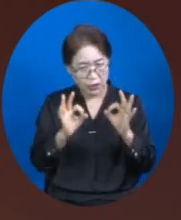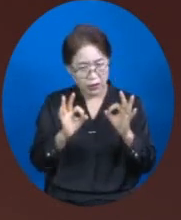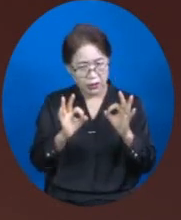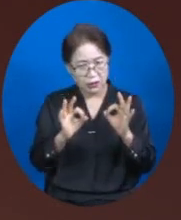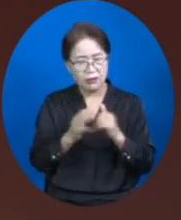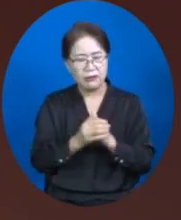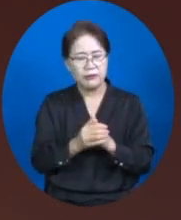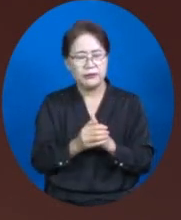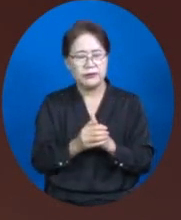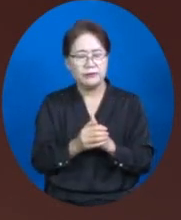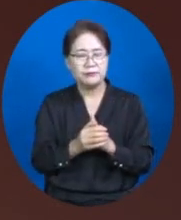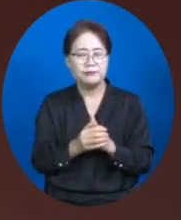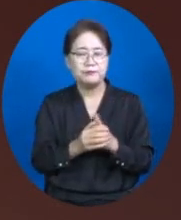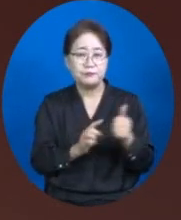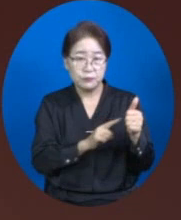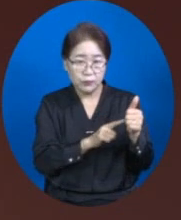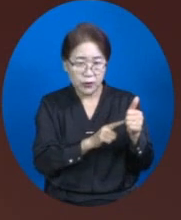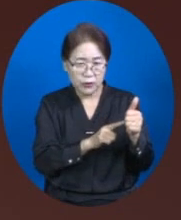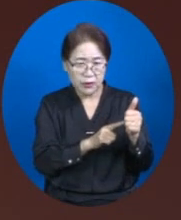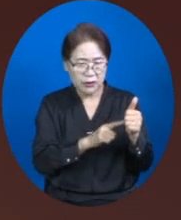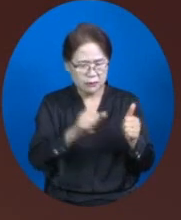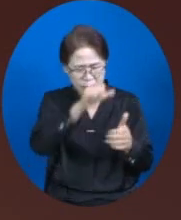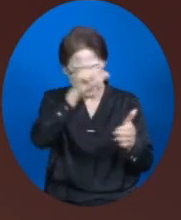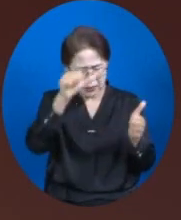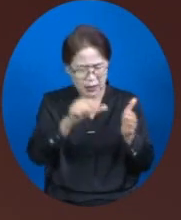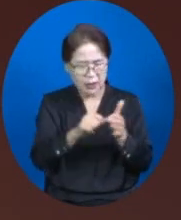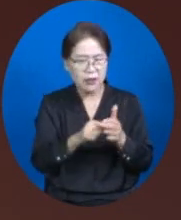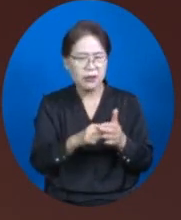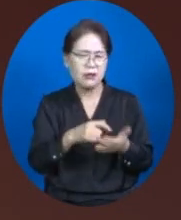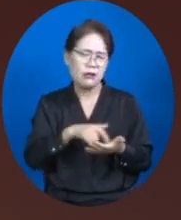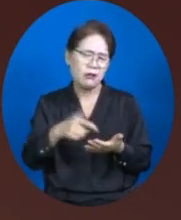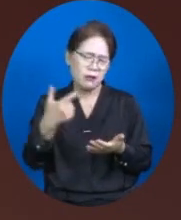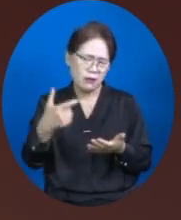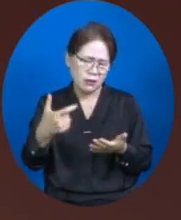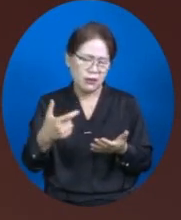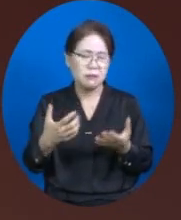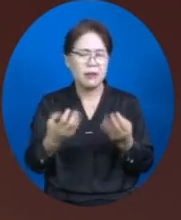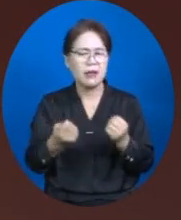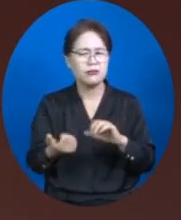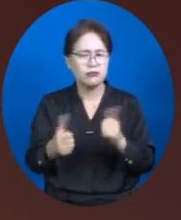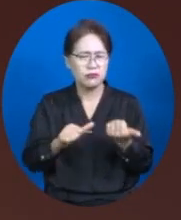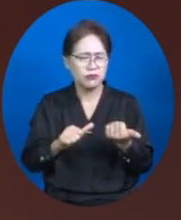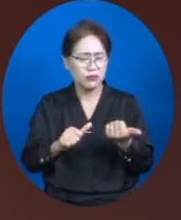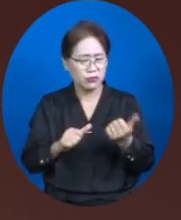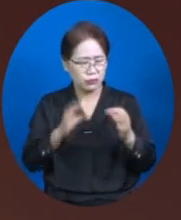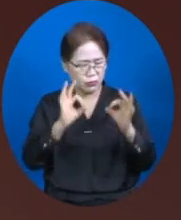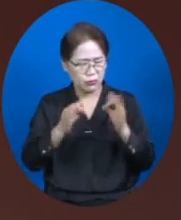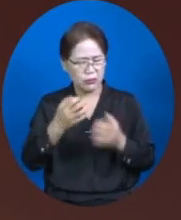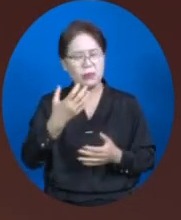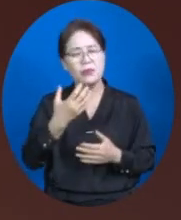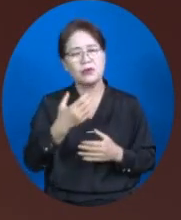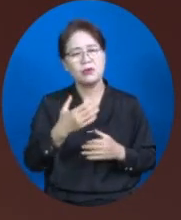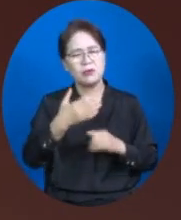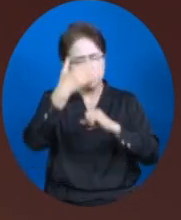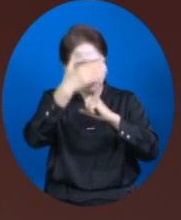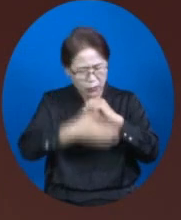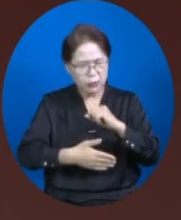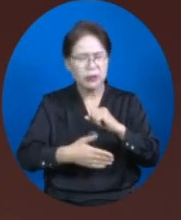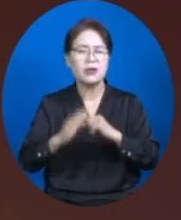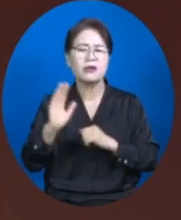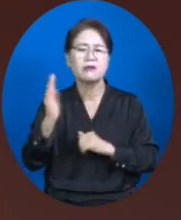인생을 살아가면서 수없이 많은 사람들이 홍수처럼이 땅을 떠나는 것을 목도한 사람이에요